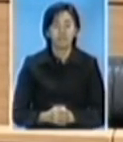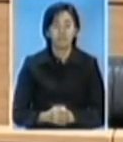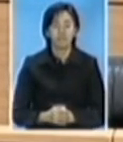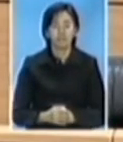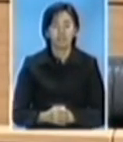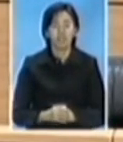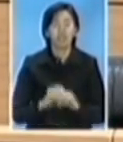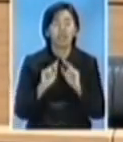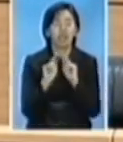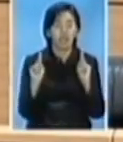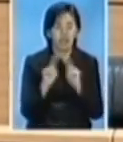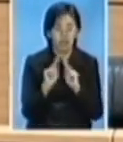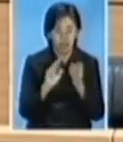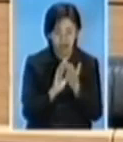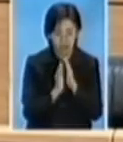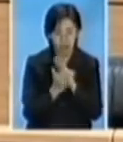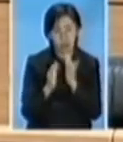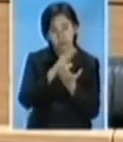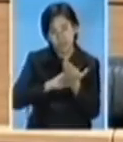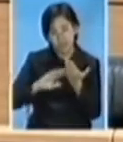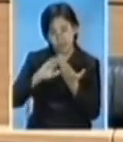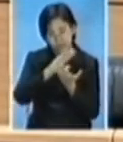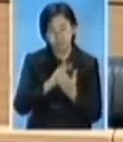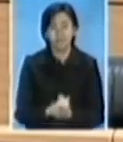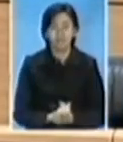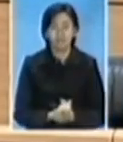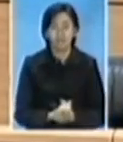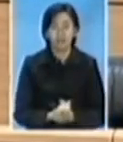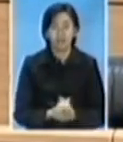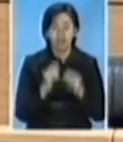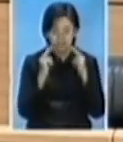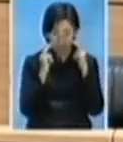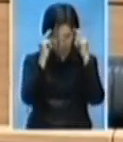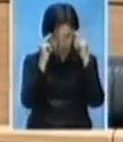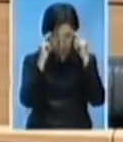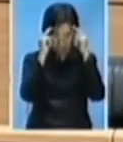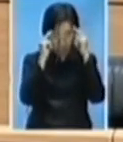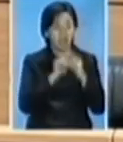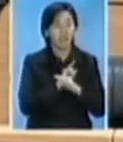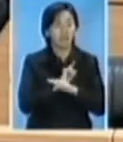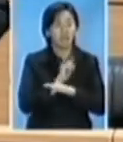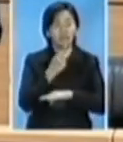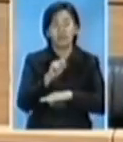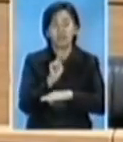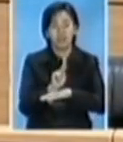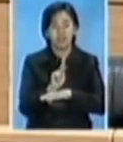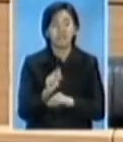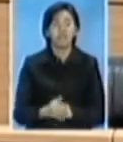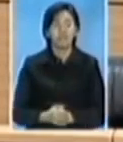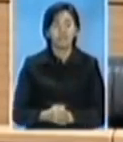คณะกรรมการปฏิรูปประเทศที่มีท่านอนันต์ปัญญาลชุนเป็นประธาน